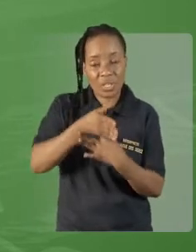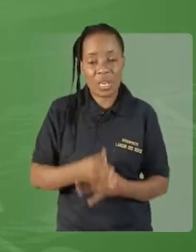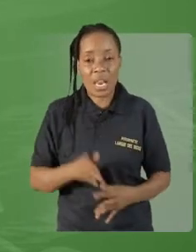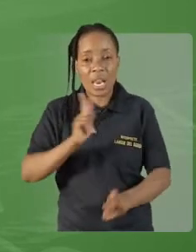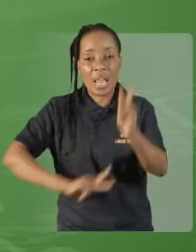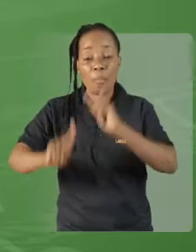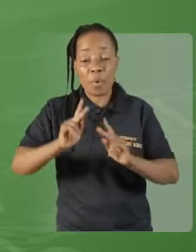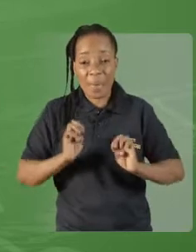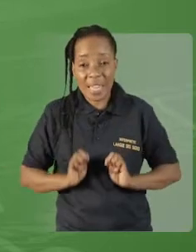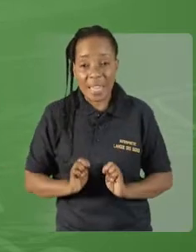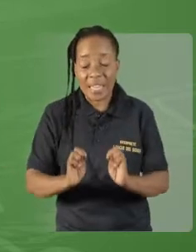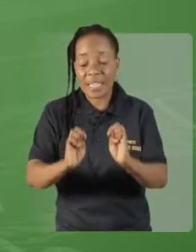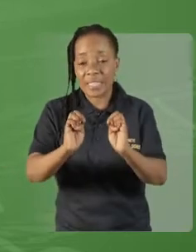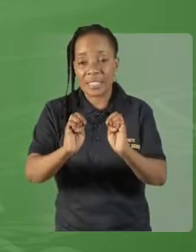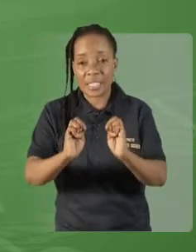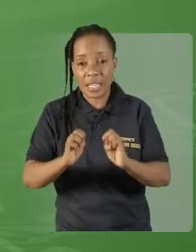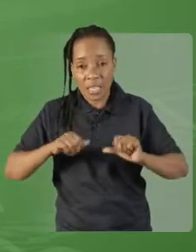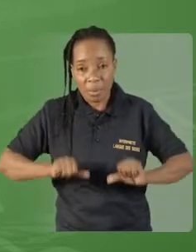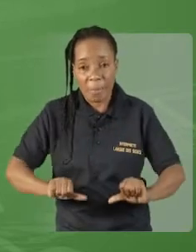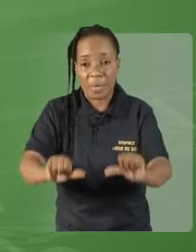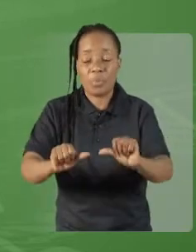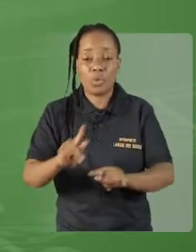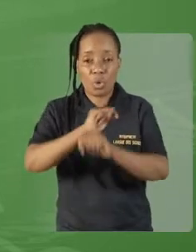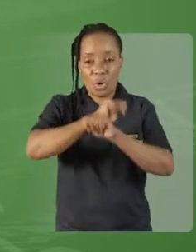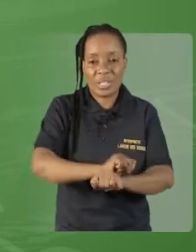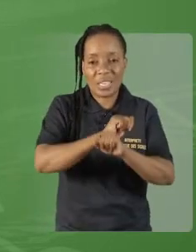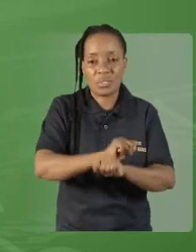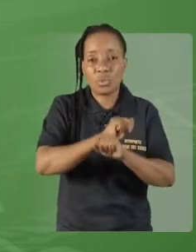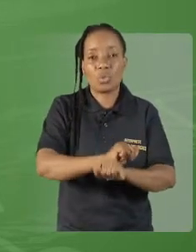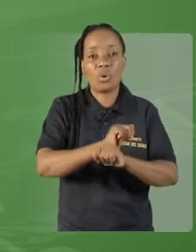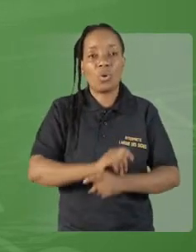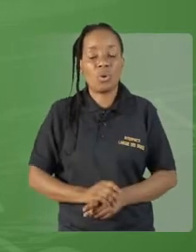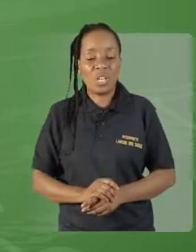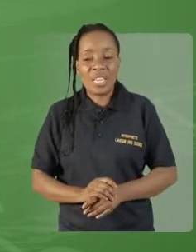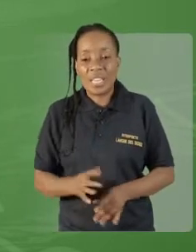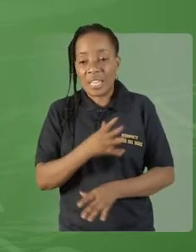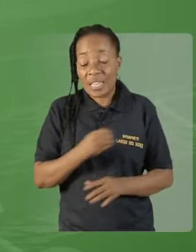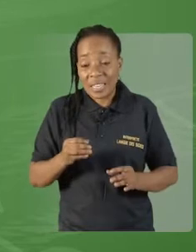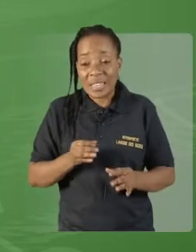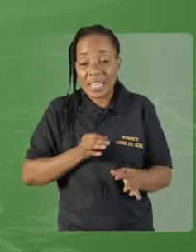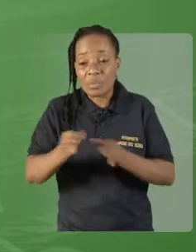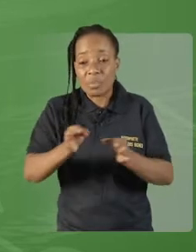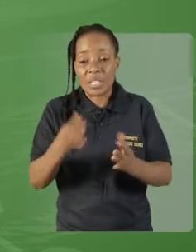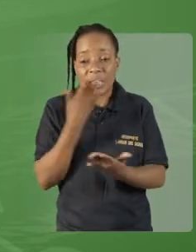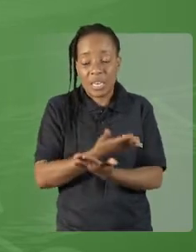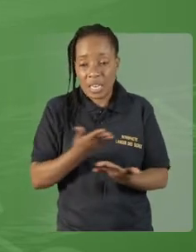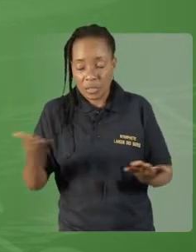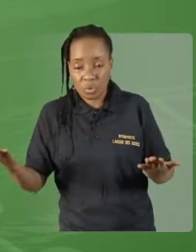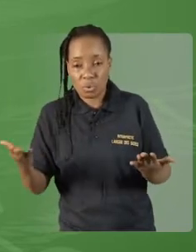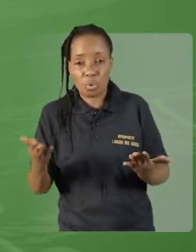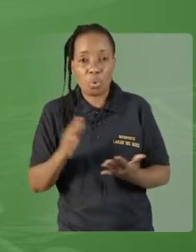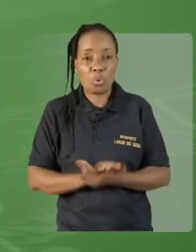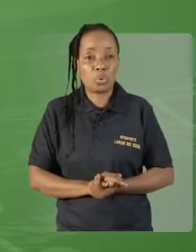de perpétuer leur tradition et de fournir une explication aux phénomènes naturels et